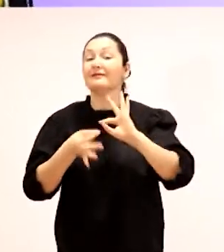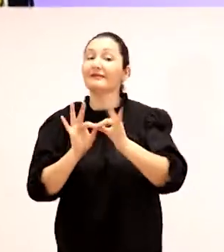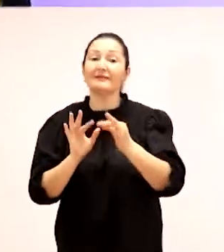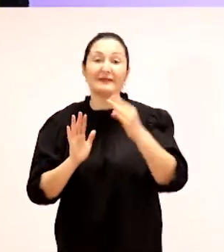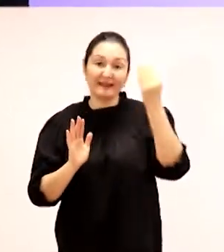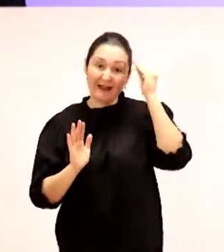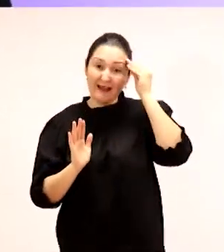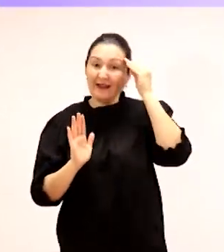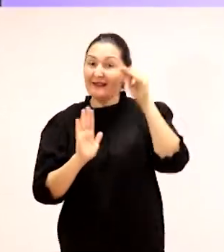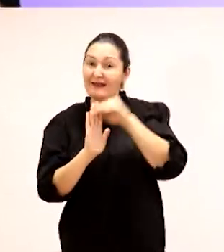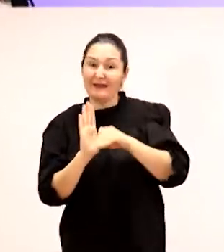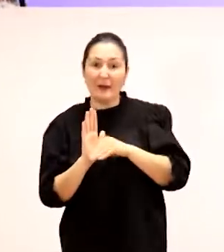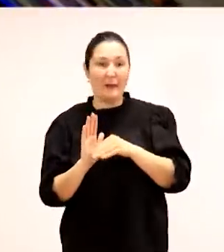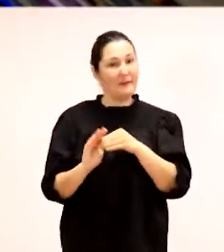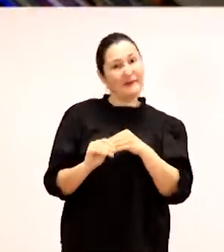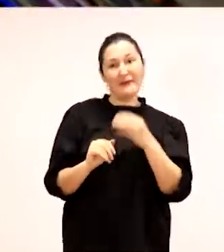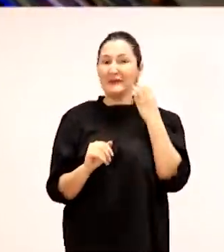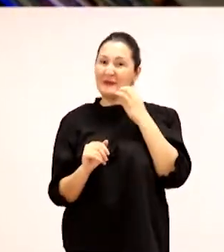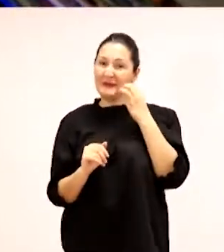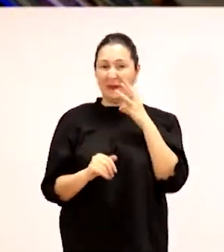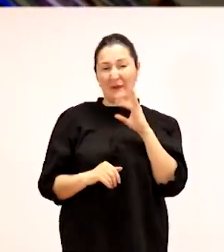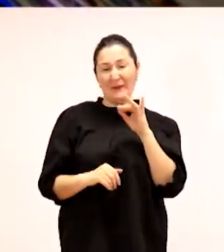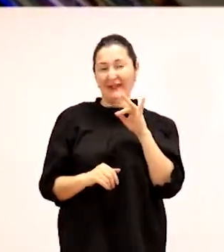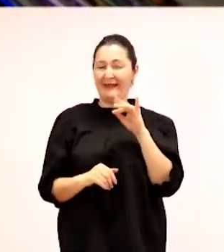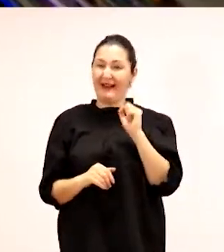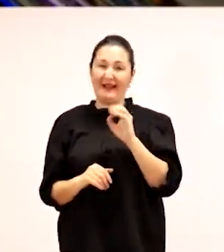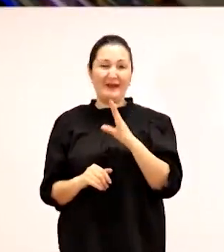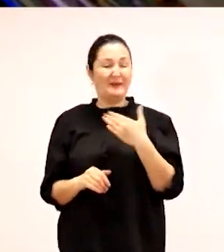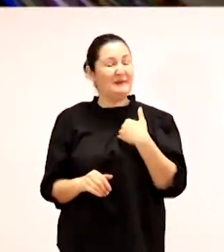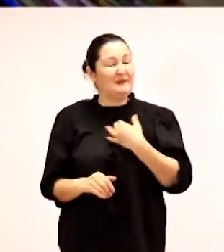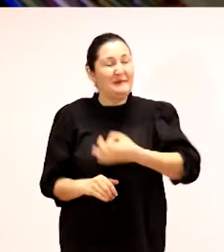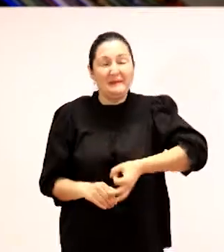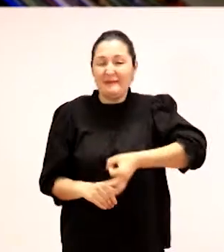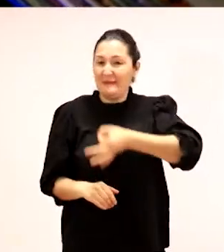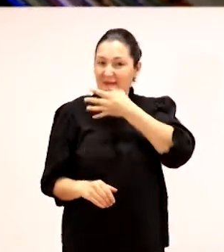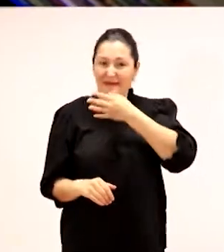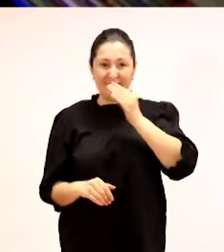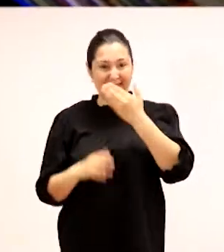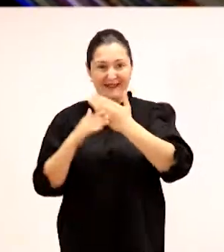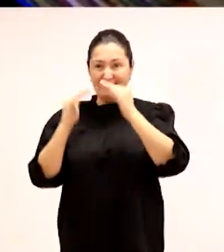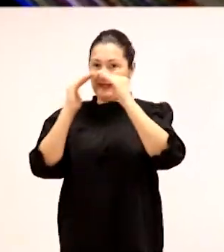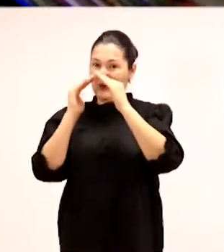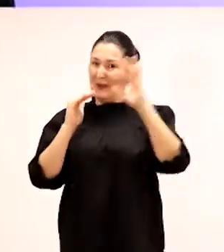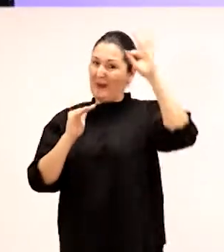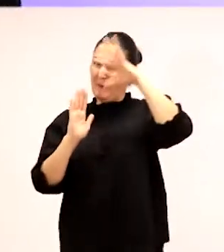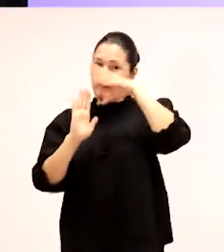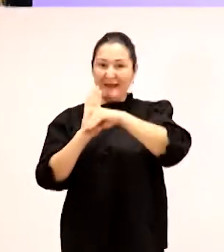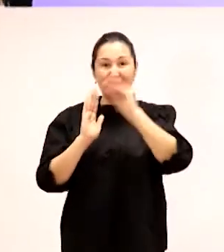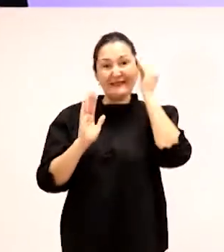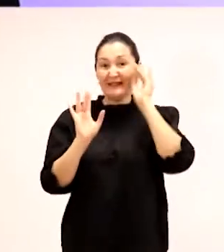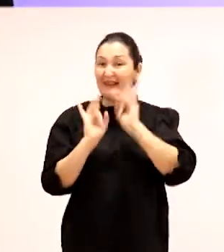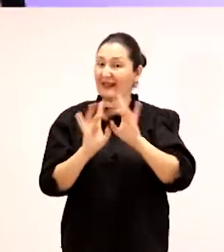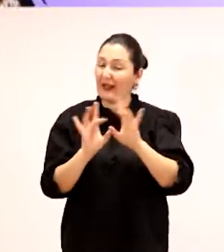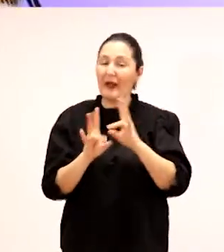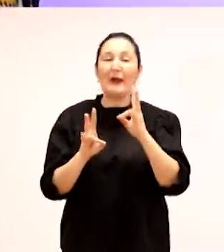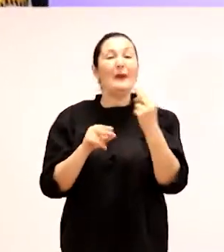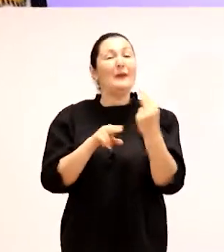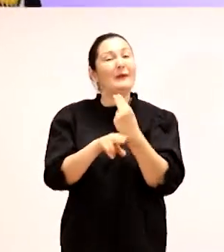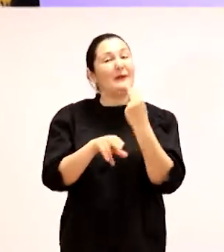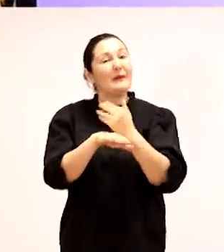Ой, тетя Мунира, сказка «Теремок» мне очень-очень понравилась. Она учит нас